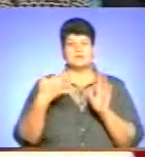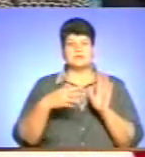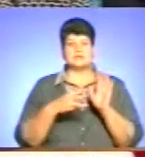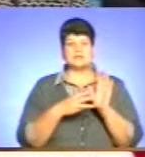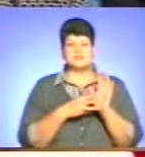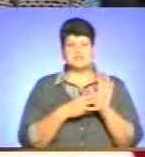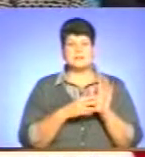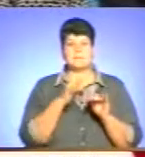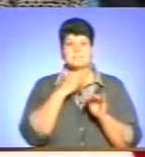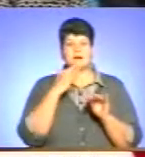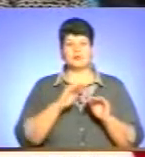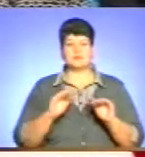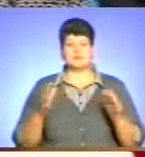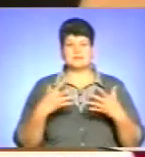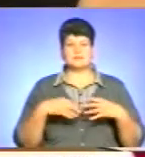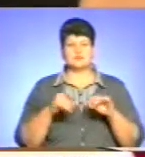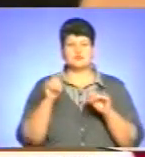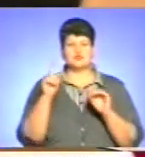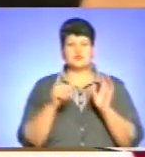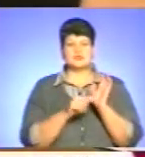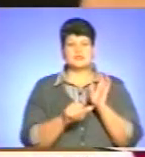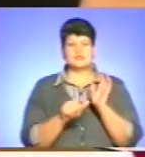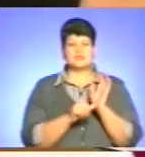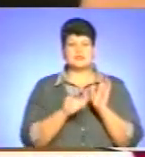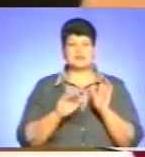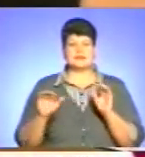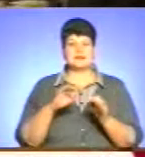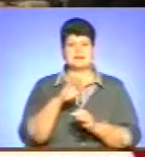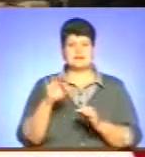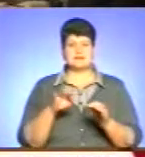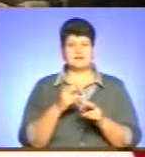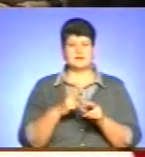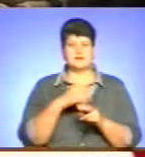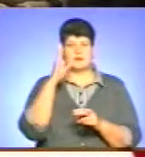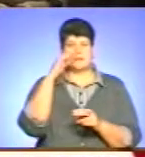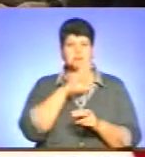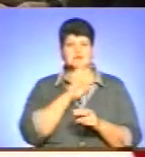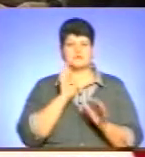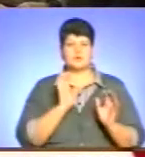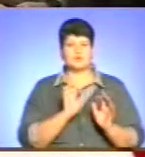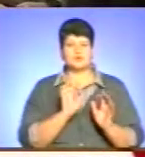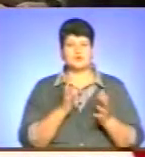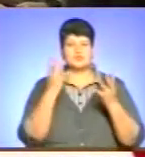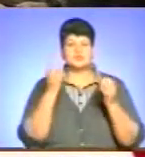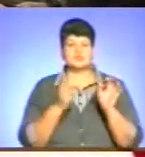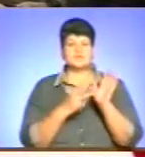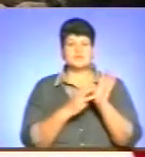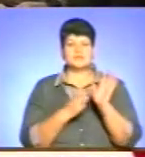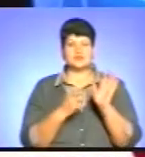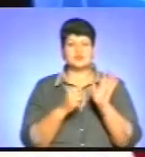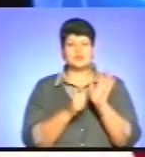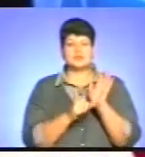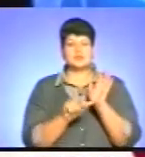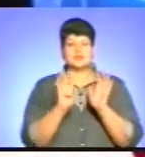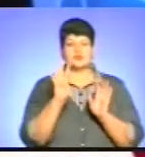858 багатодітних сімей, 166 дітей-сиріт і позбавлених батьківського піклування, ще